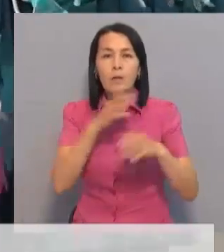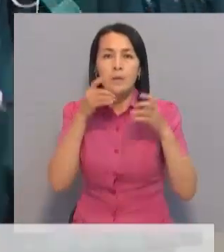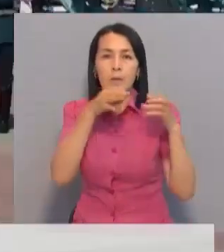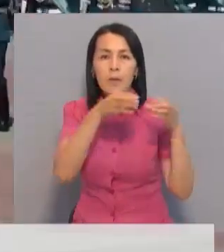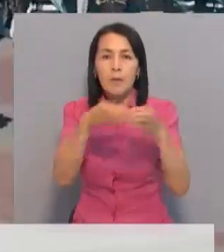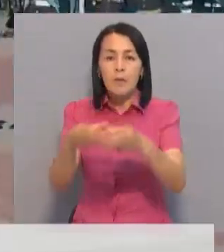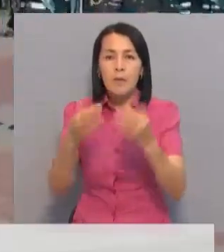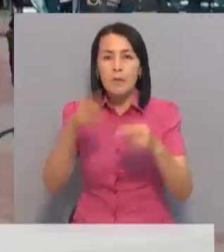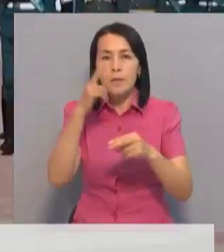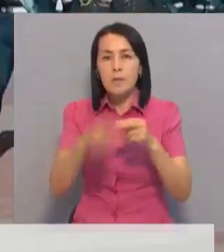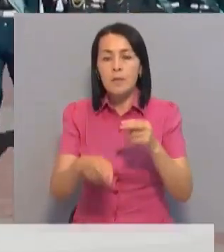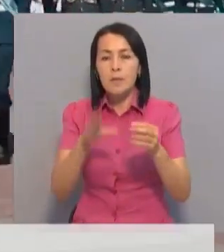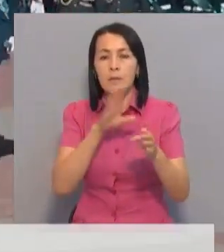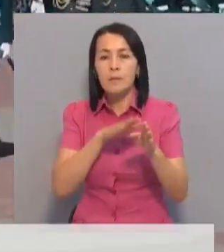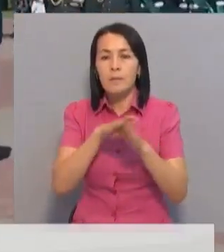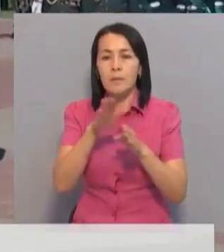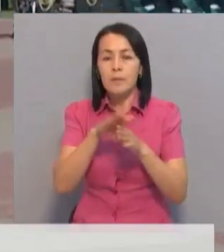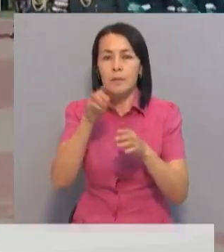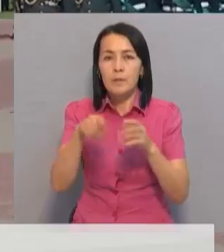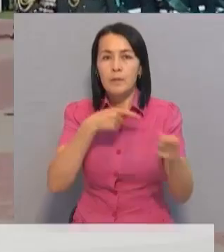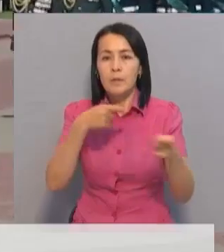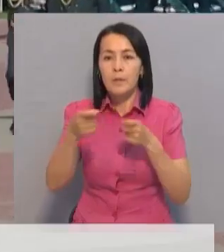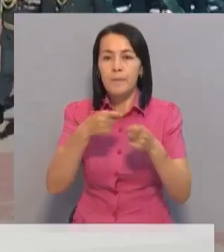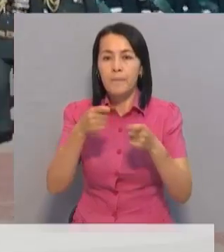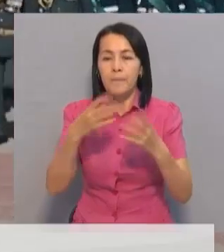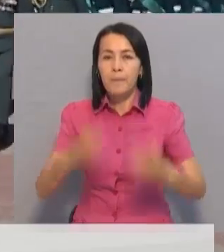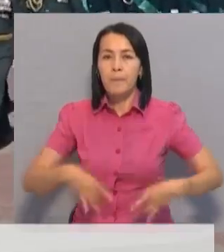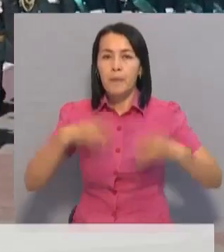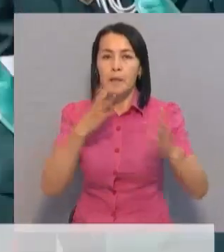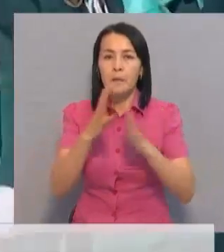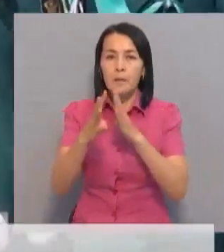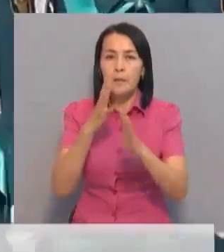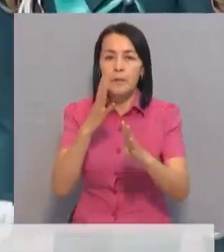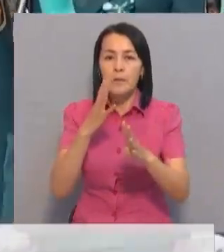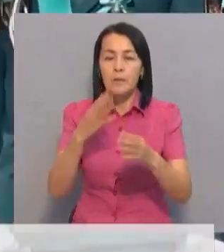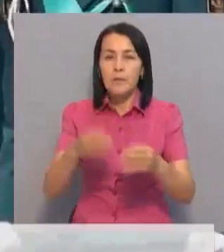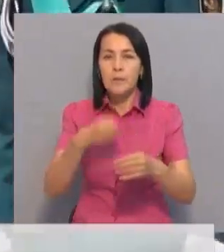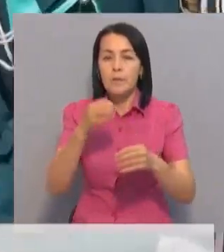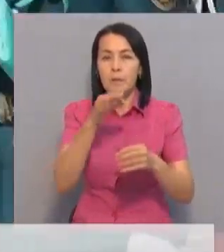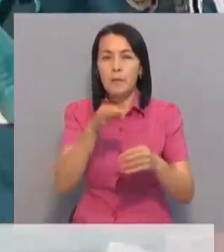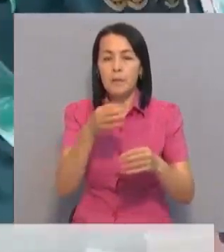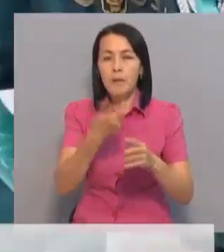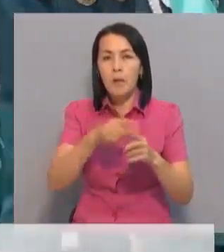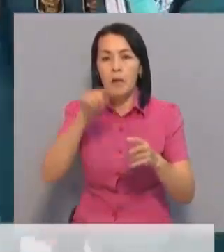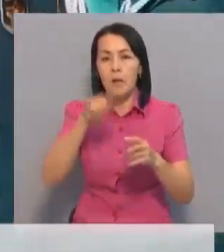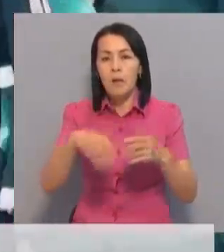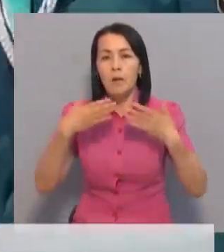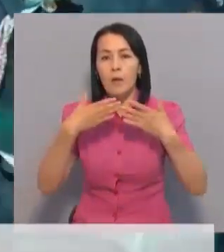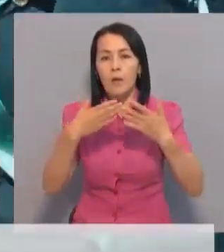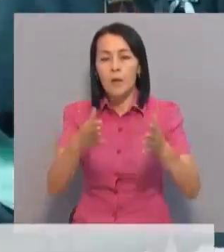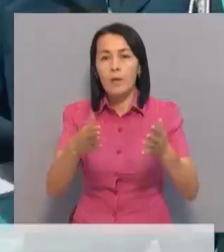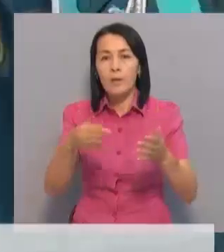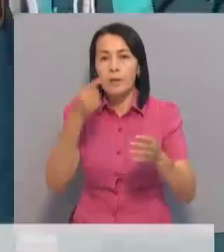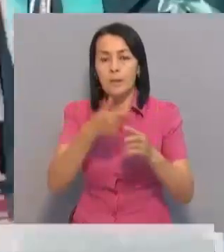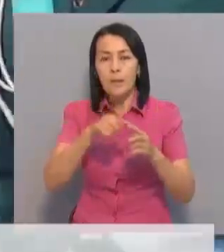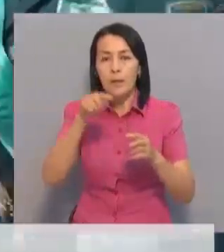оркестр. В завершении улановцы прошли перед руководством школы торжественным маршем и бросили в небо монеты, которые выпускники заранее копят именно